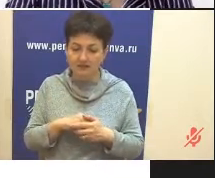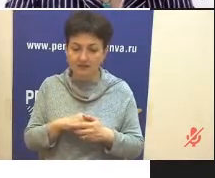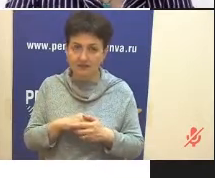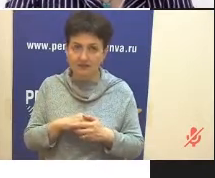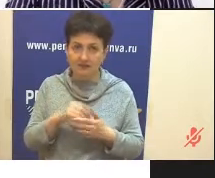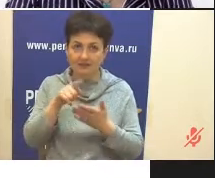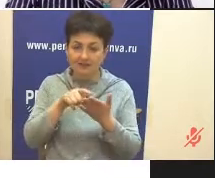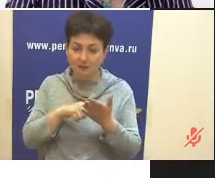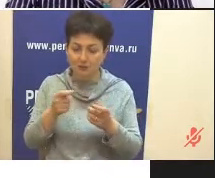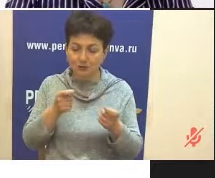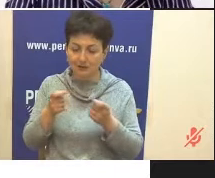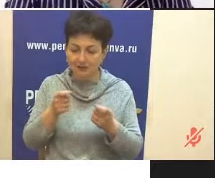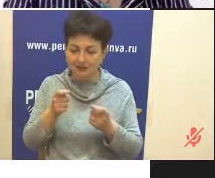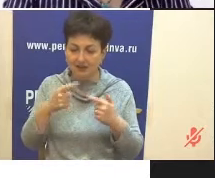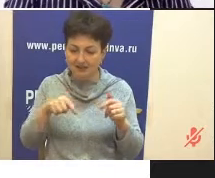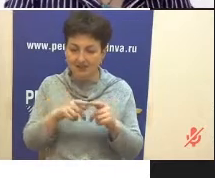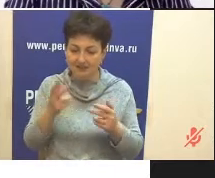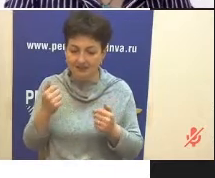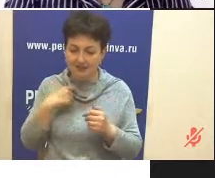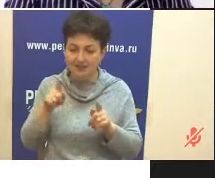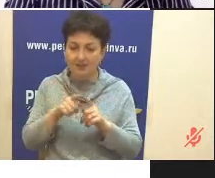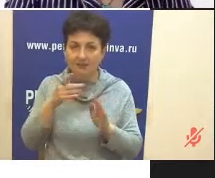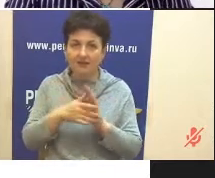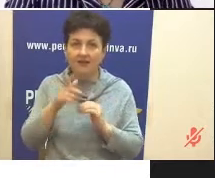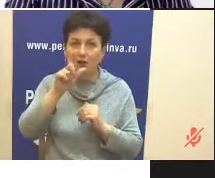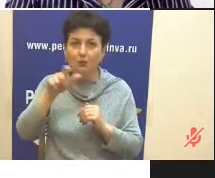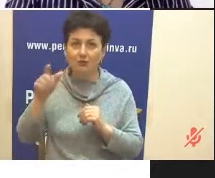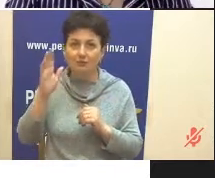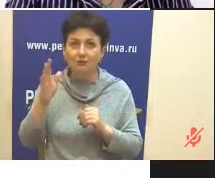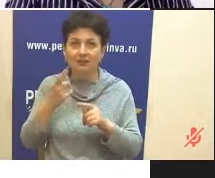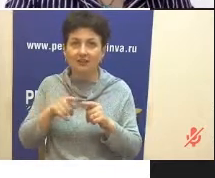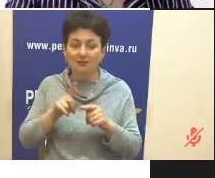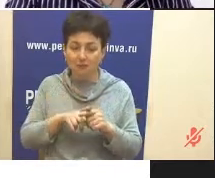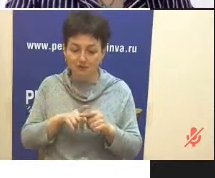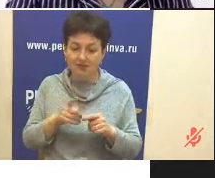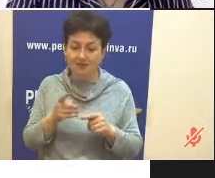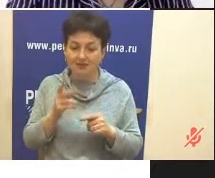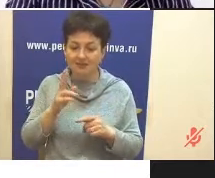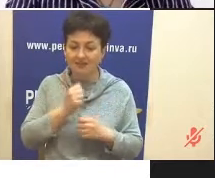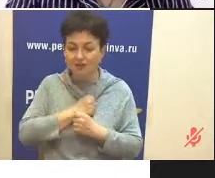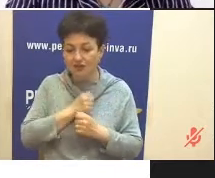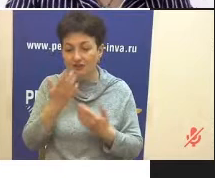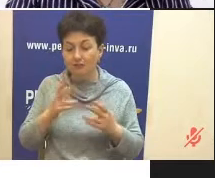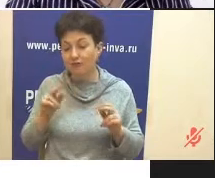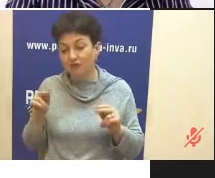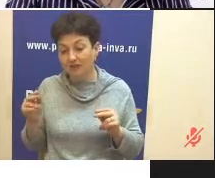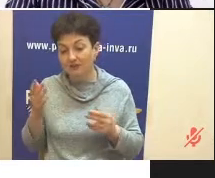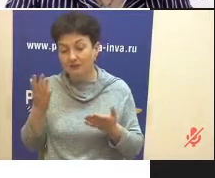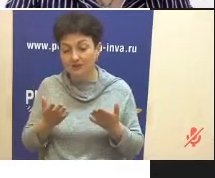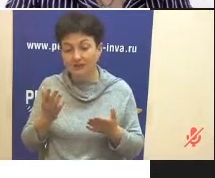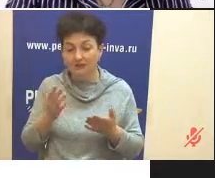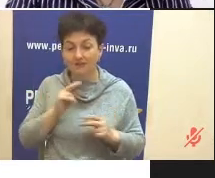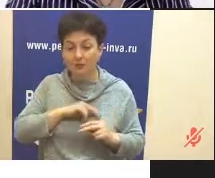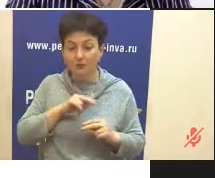делюсь руководством организации. Да, я так и поняла, что у нас здесь будут люди, которые, к сожалению или к счастью, или, но